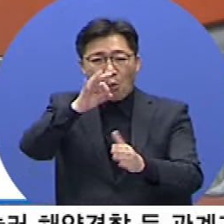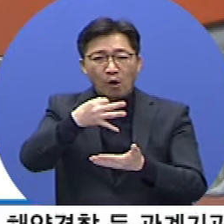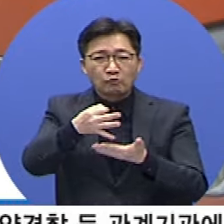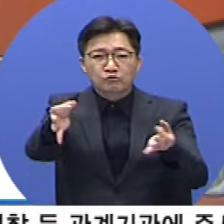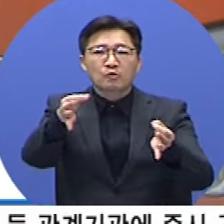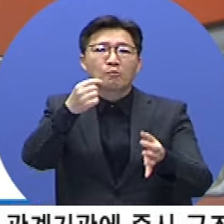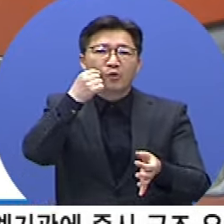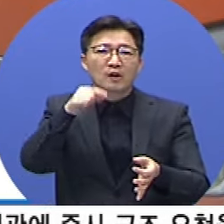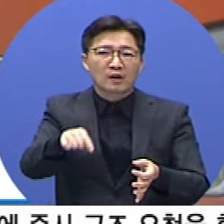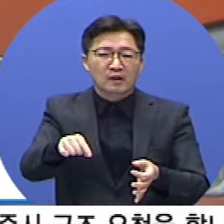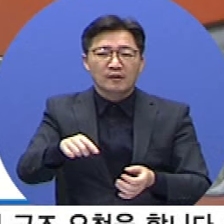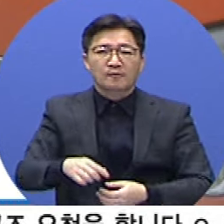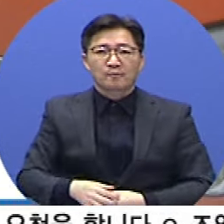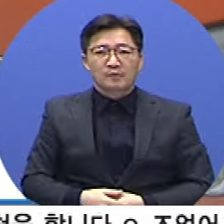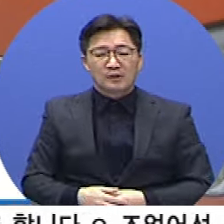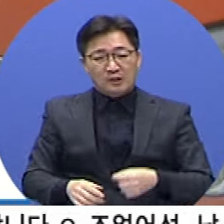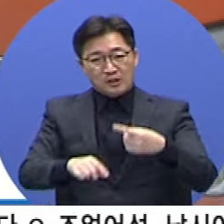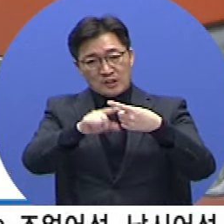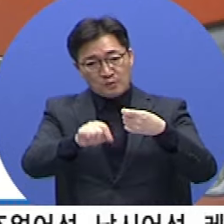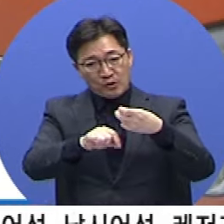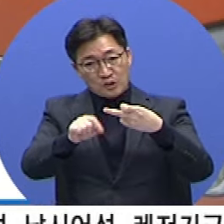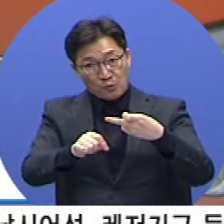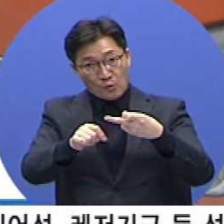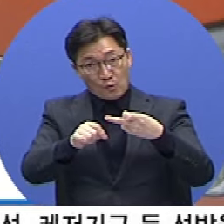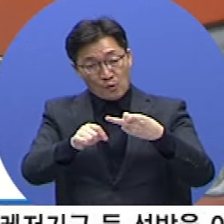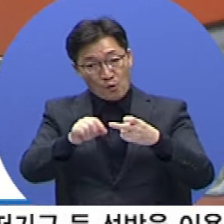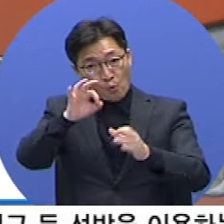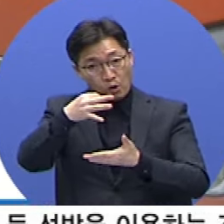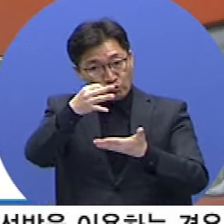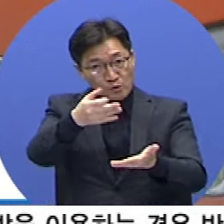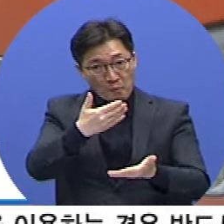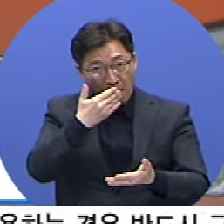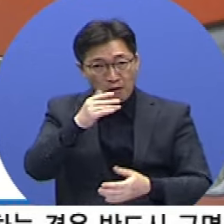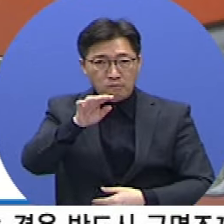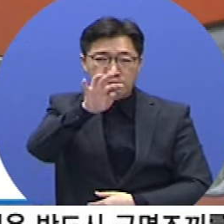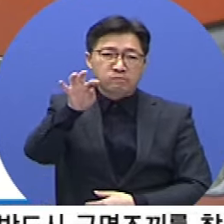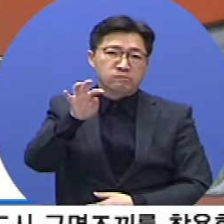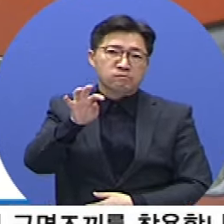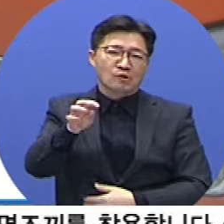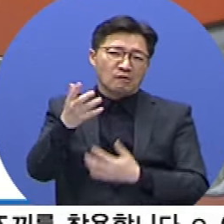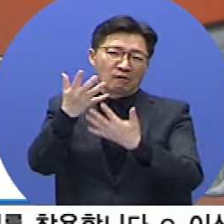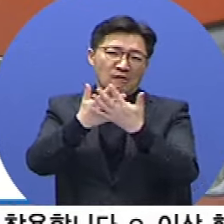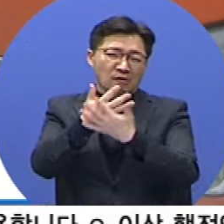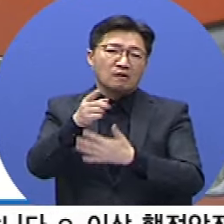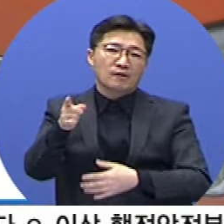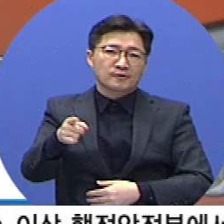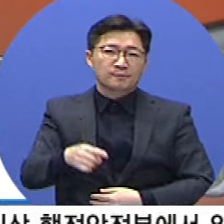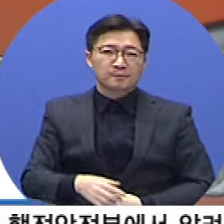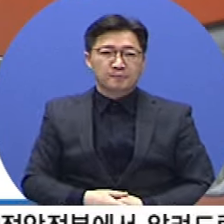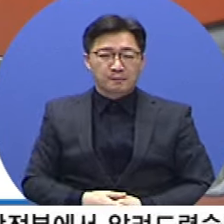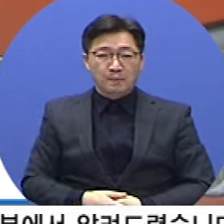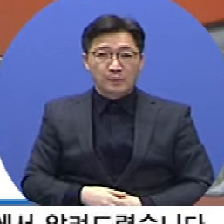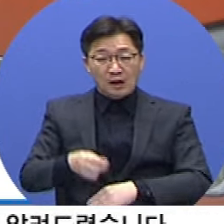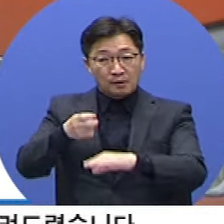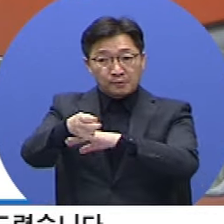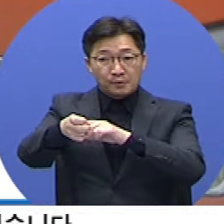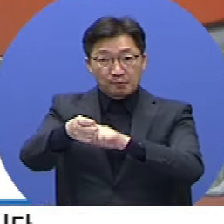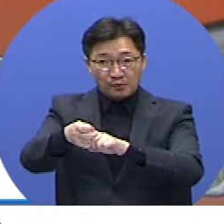주지 못했습니다. 11월과 12월에도 임금을 지급할 수 있을지 불투명한 상황인데요. 무진장